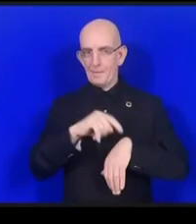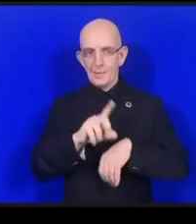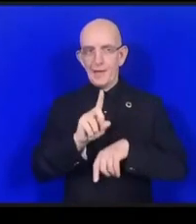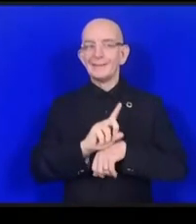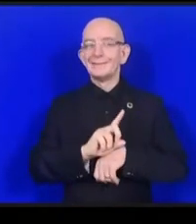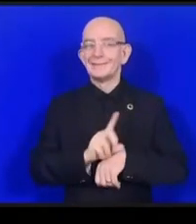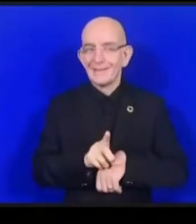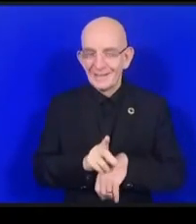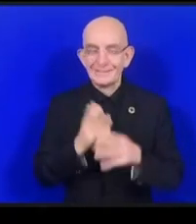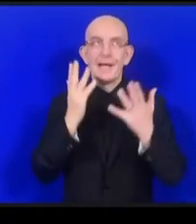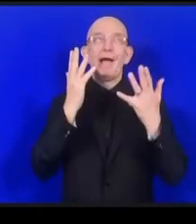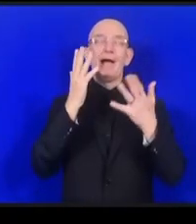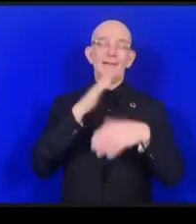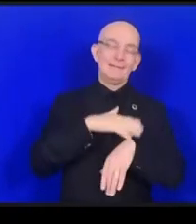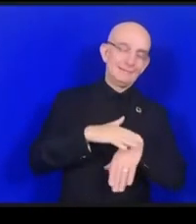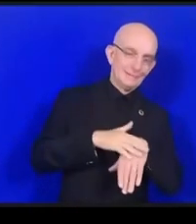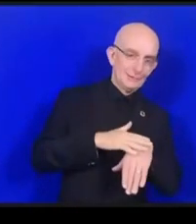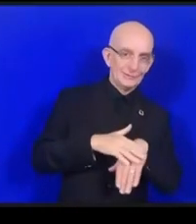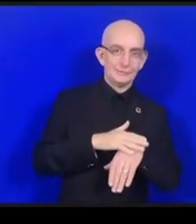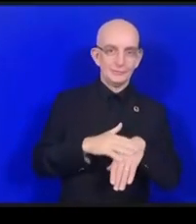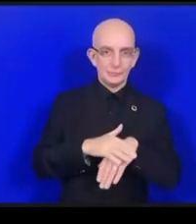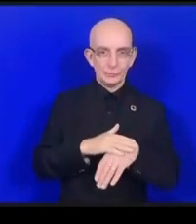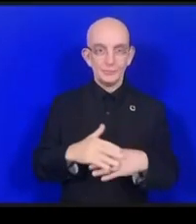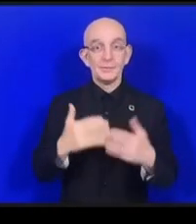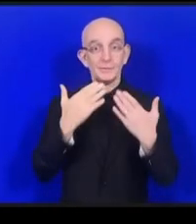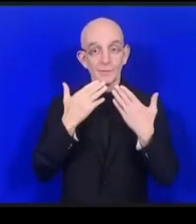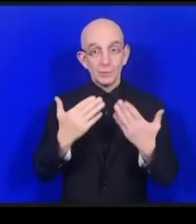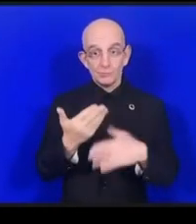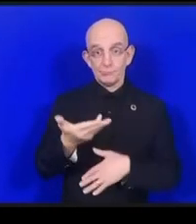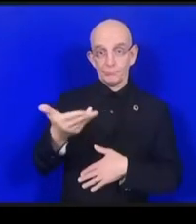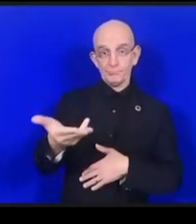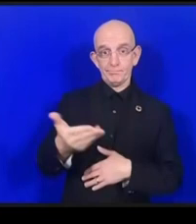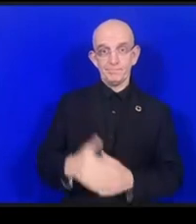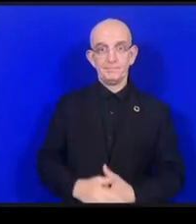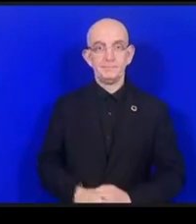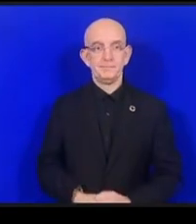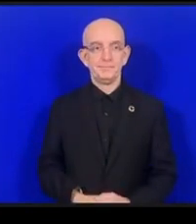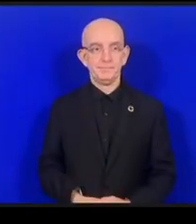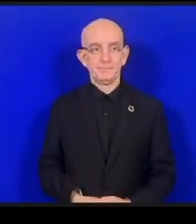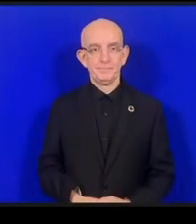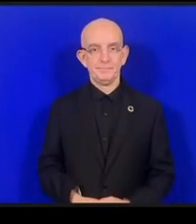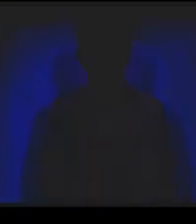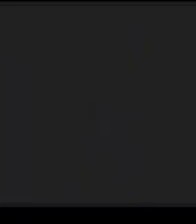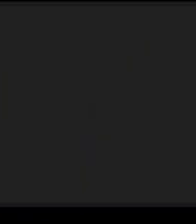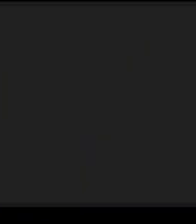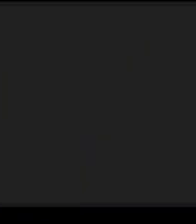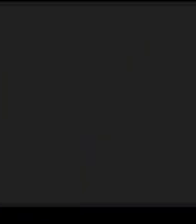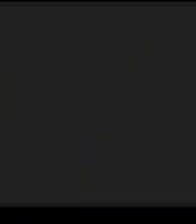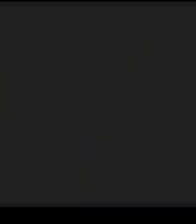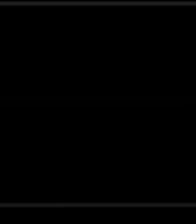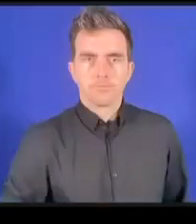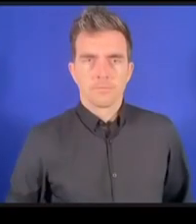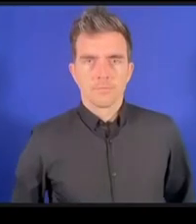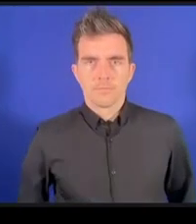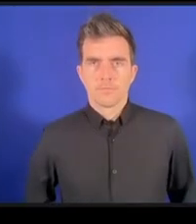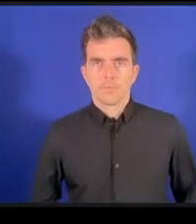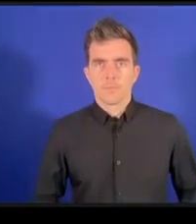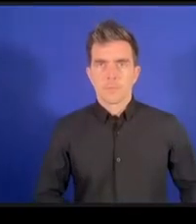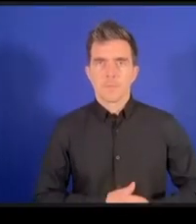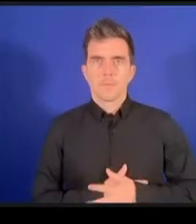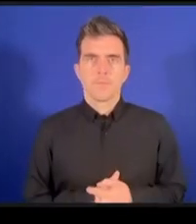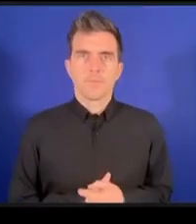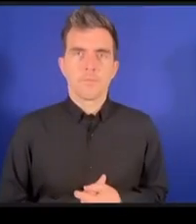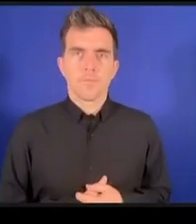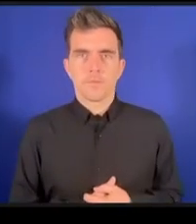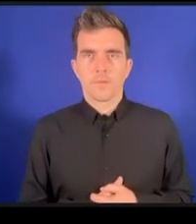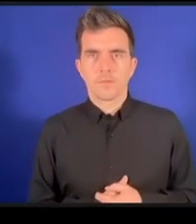Вам слово пожалуйста Меня зовут Я представля коалицию по экологии